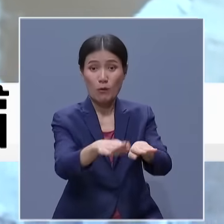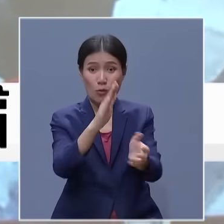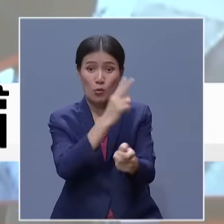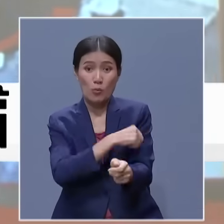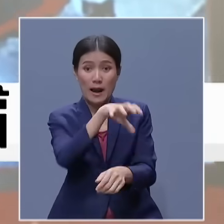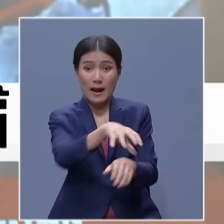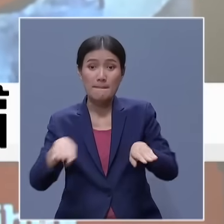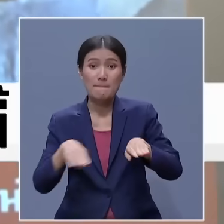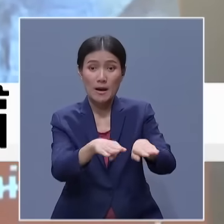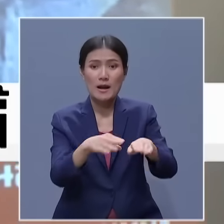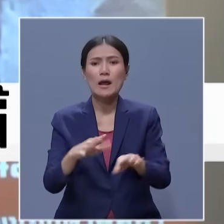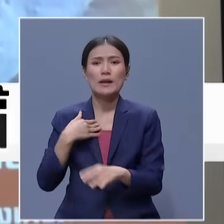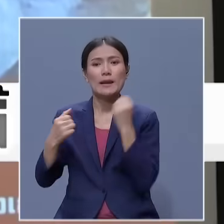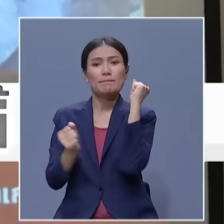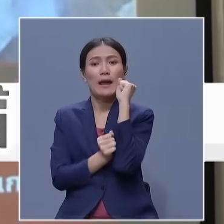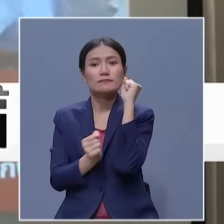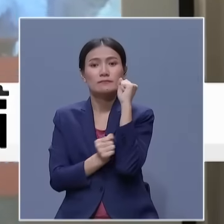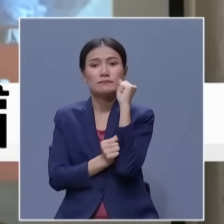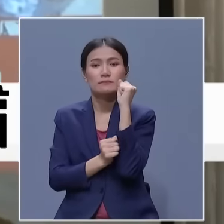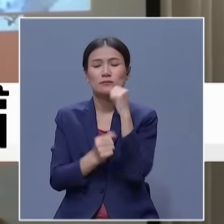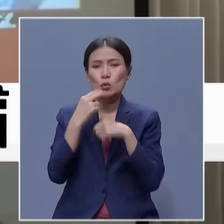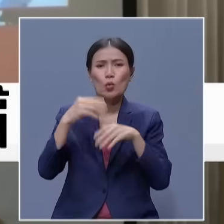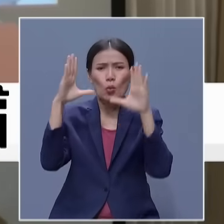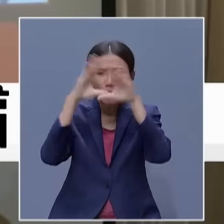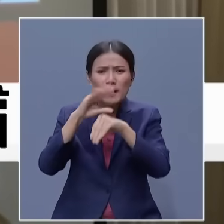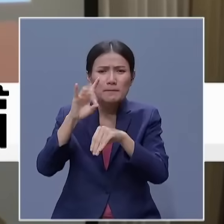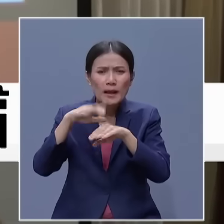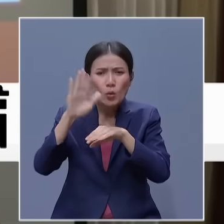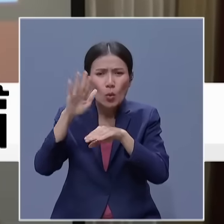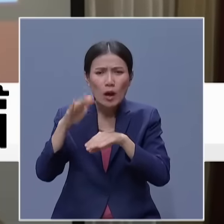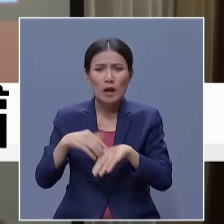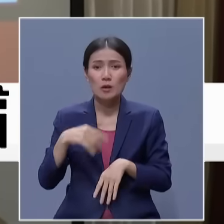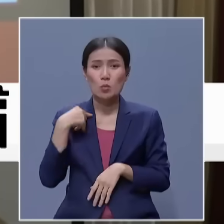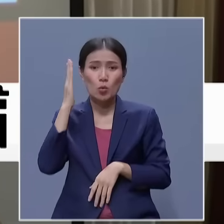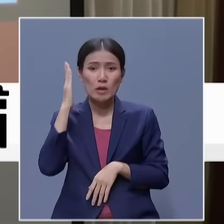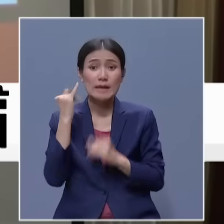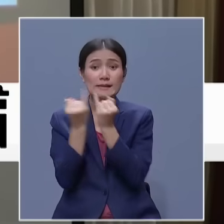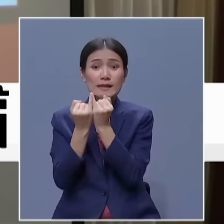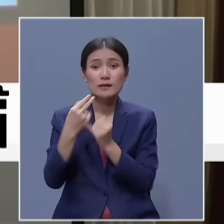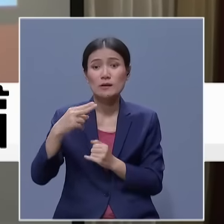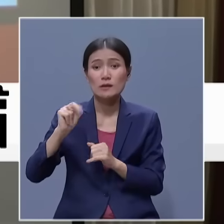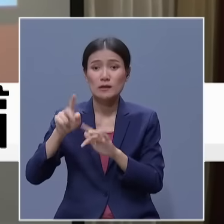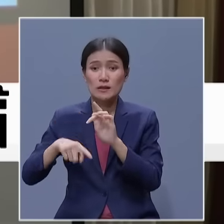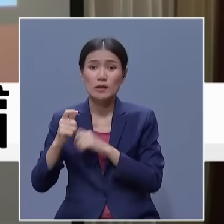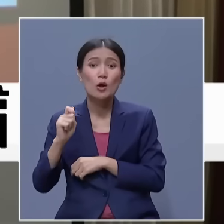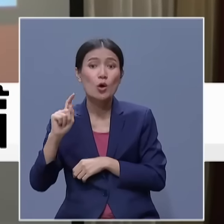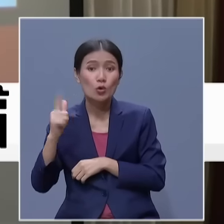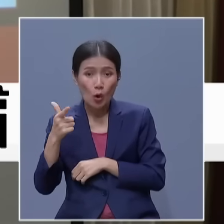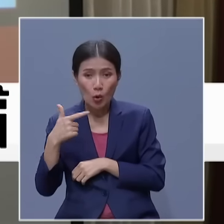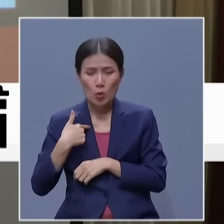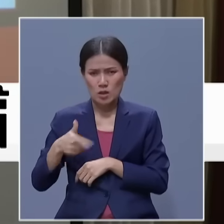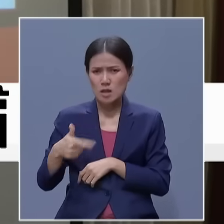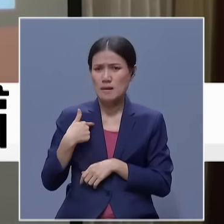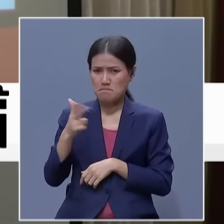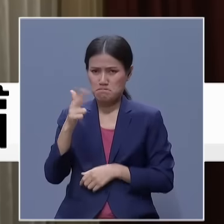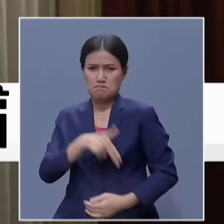ตอน2ทุ่มกว่าๆในน่องอยู่ในงานในกระเป๋ากางเกงมีปืนที่ใช้ในการก่อเหตุนะ